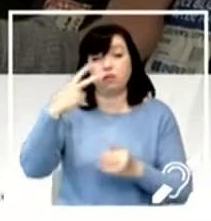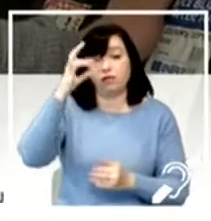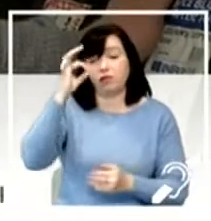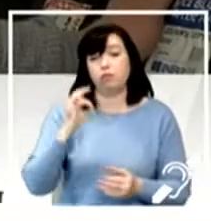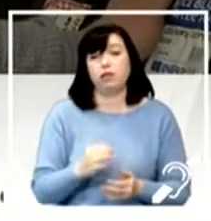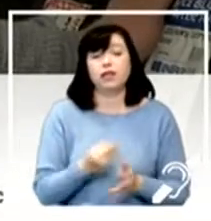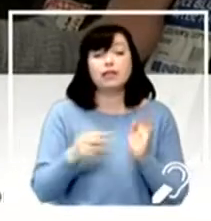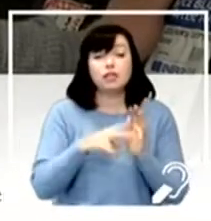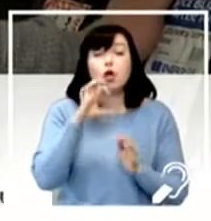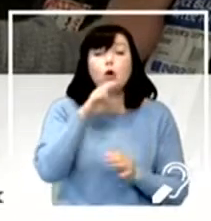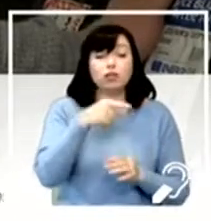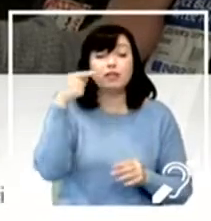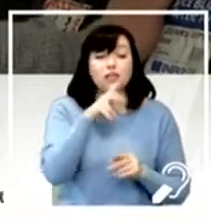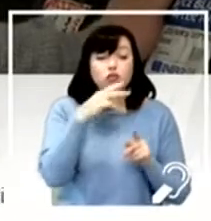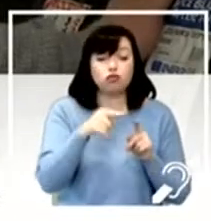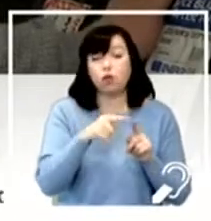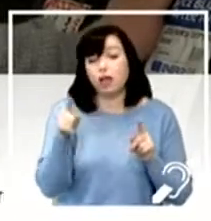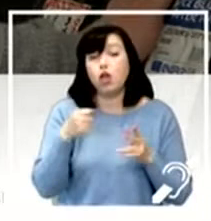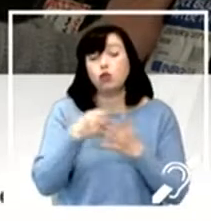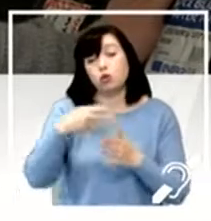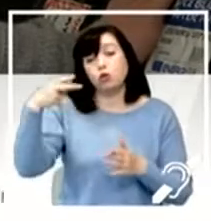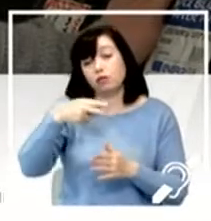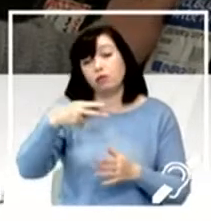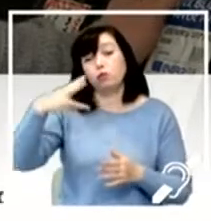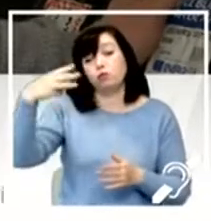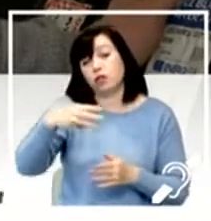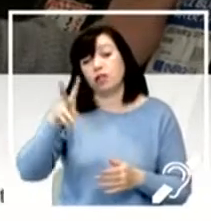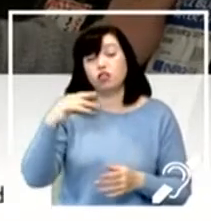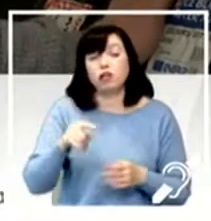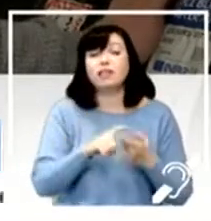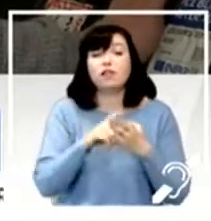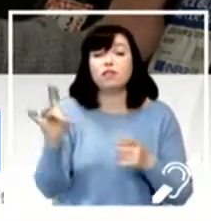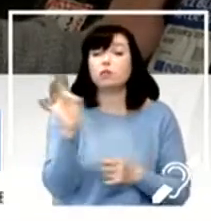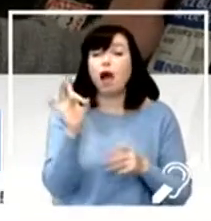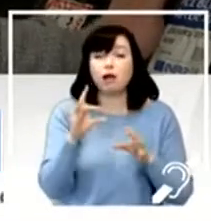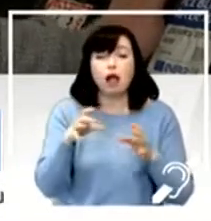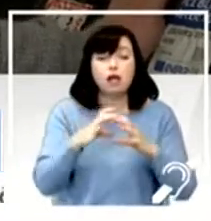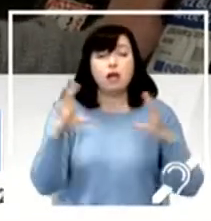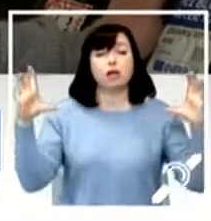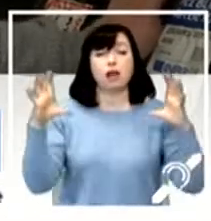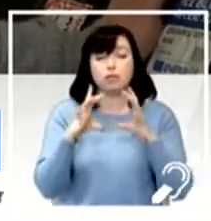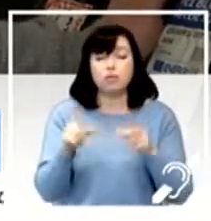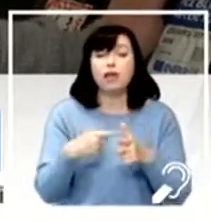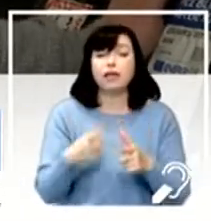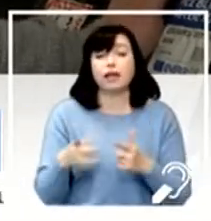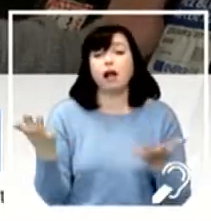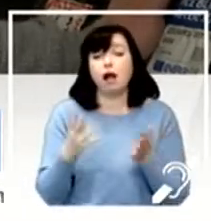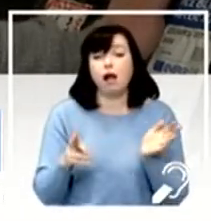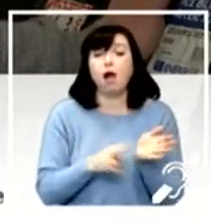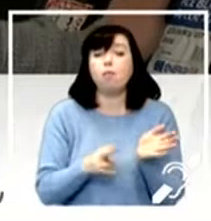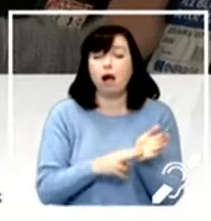o 1000 lei до 2-3 тысяч лей, смотря какие размеры и какие марки шин. В